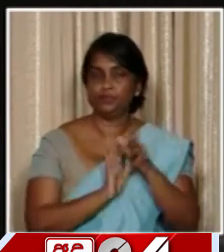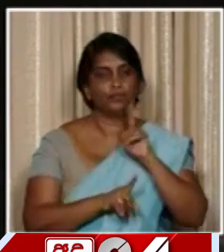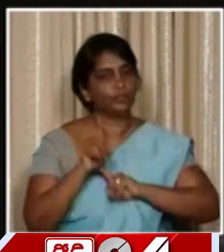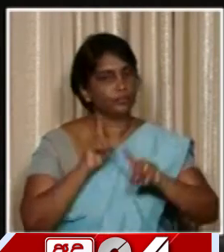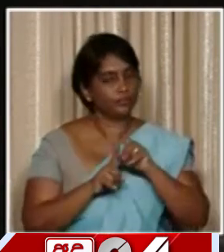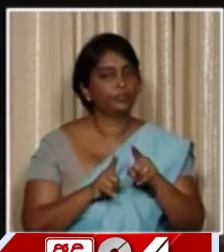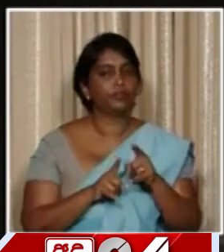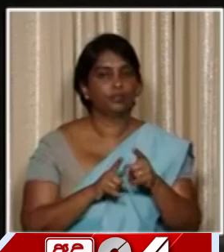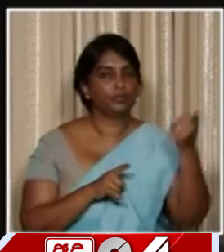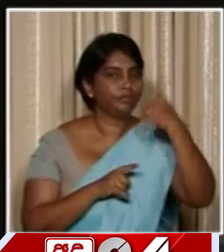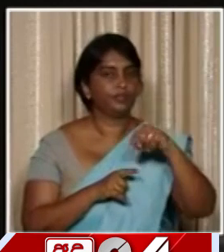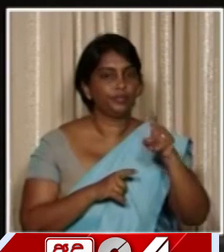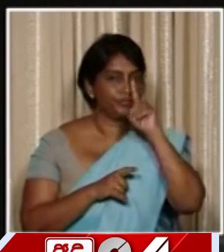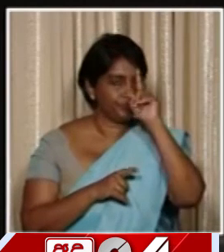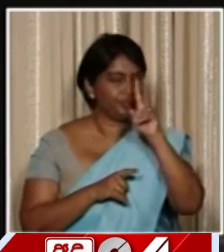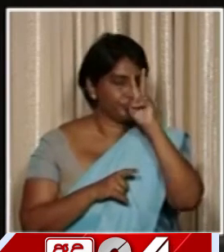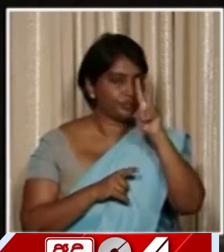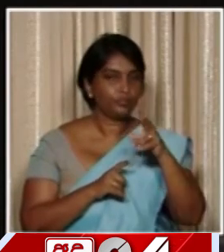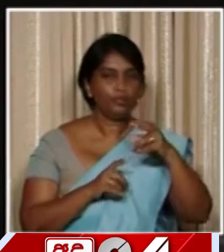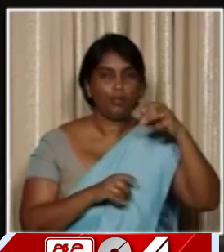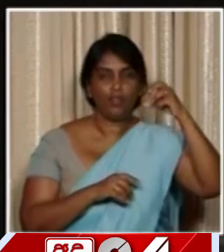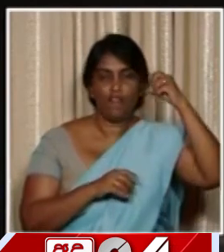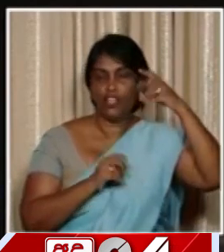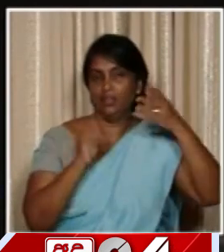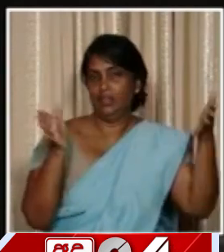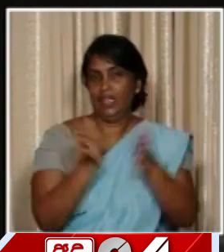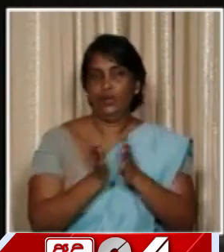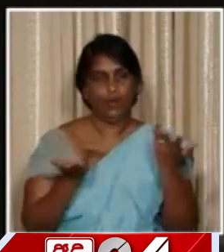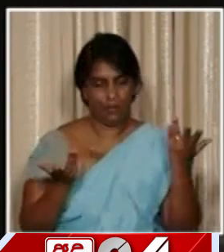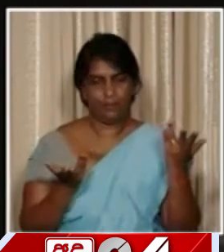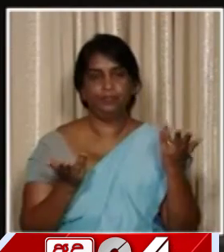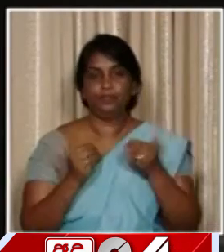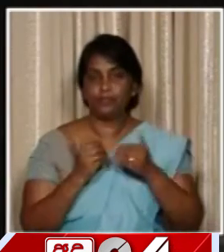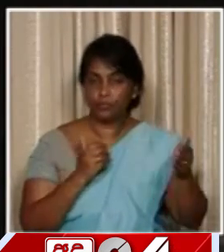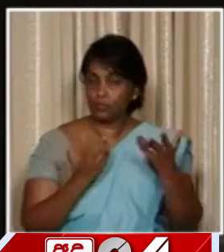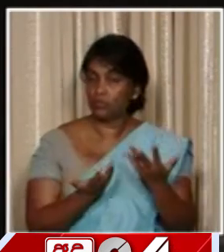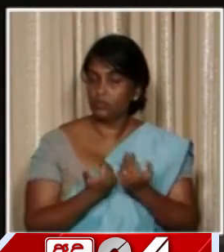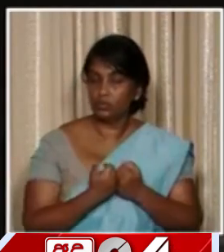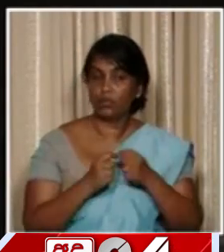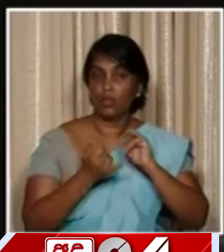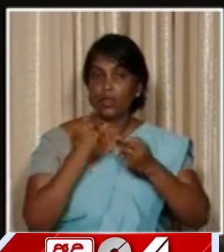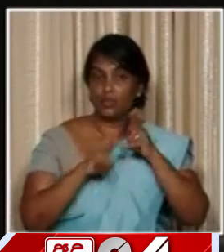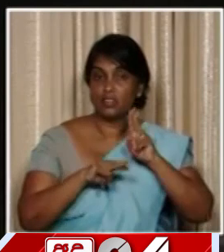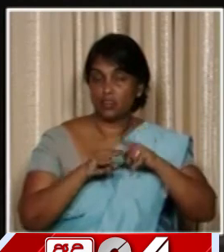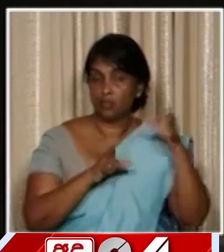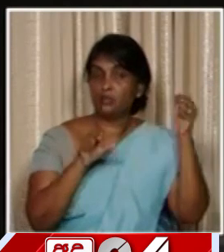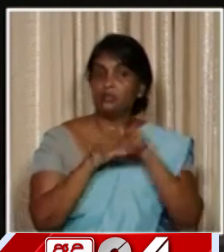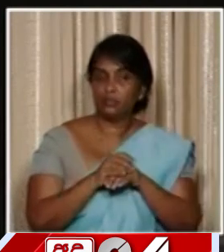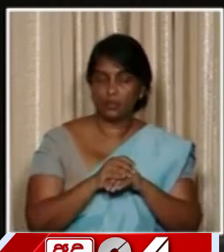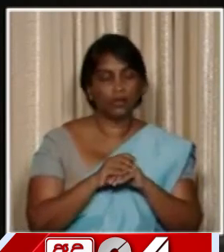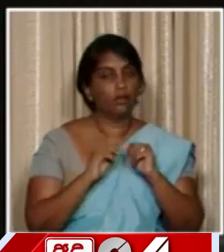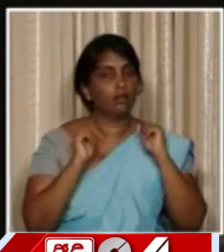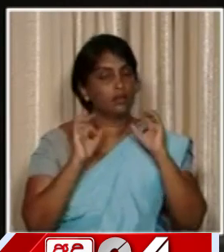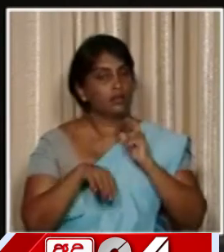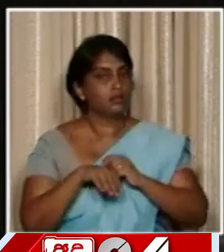කරලා මොකද කවුරුත් ඇවිල්ලා සති එකකට දෙකකට පවර් ප්ලාන්ට් එකක් කනෙක්ට් කරන්නේ නැහැ. ඒක මොබිලයිස් කරන්න ඒකට අවශ්‍ය සේවකයා පිරිස දාගන්න. ඒ නිසා